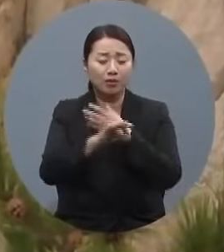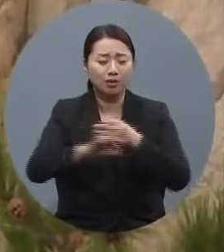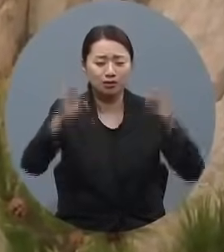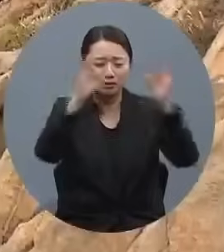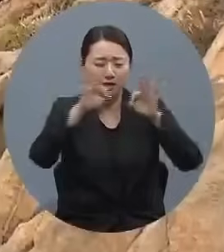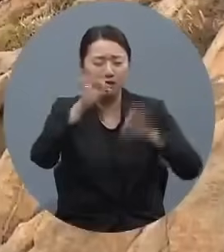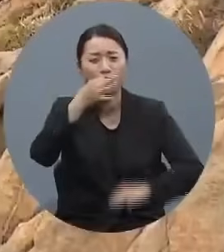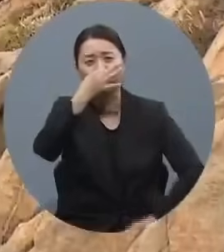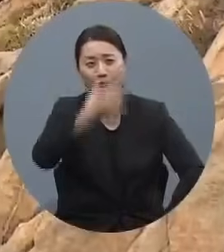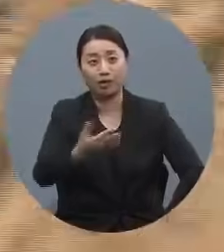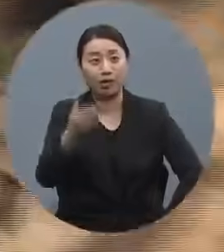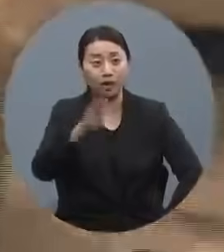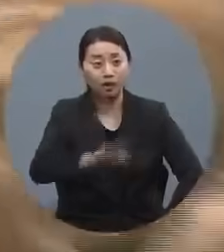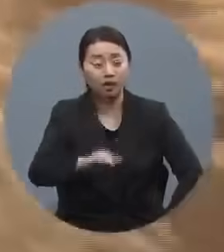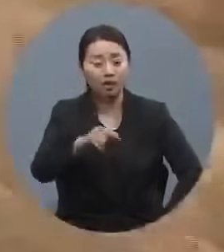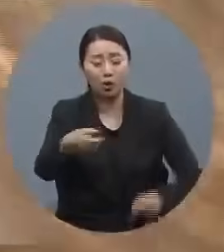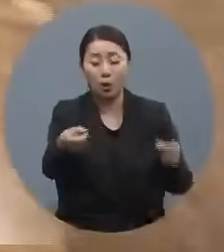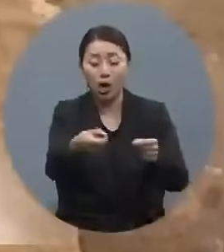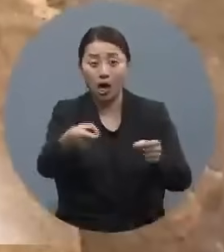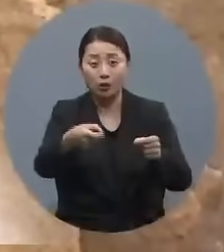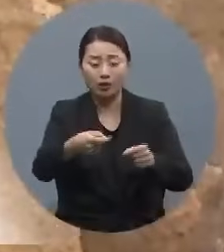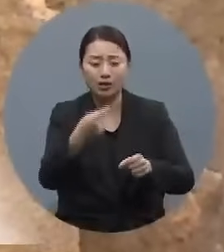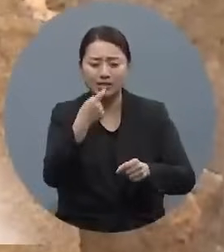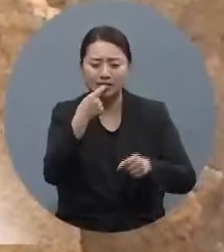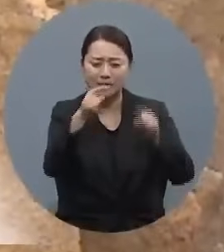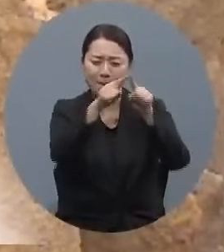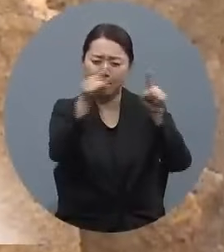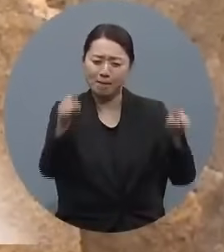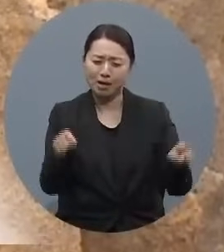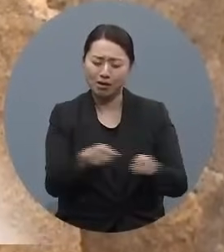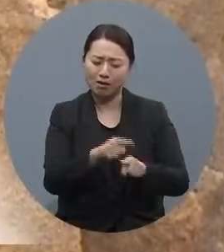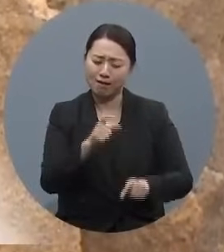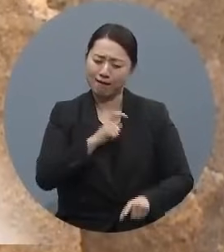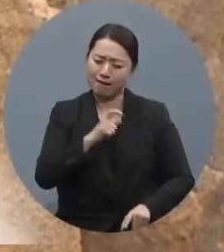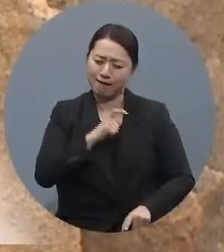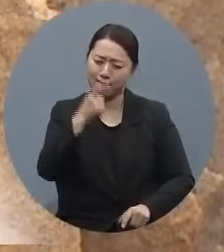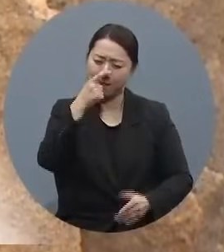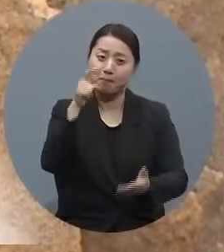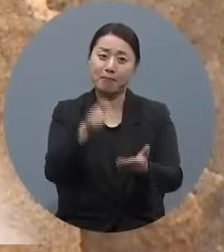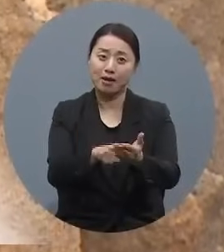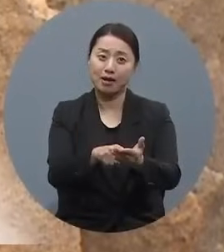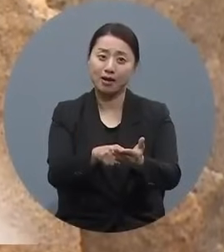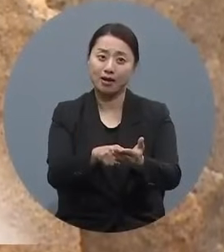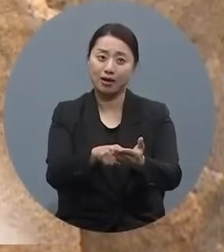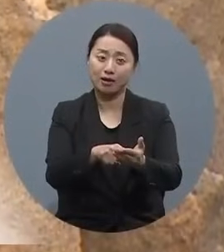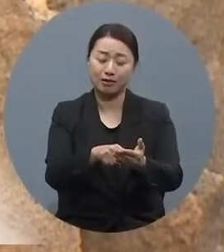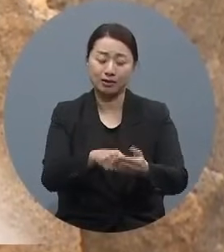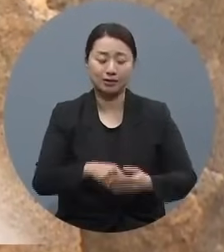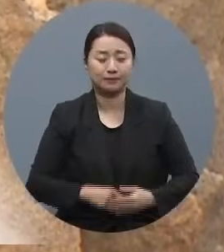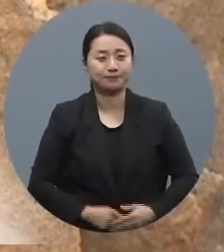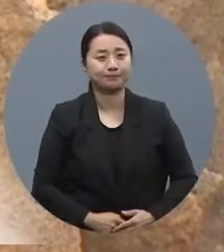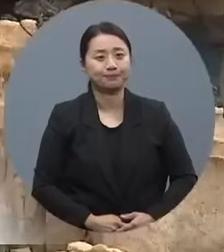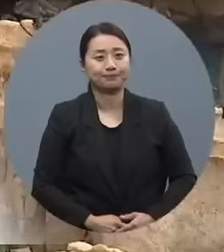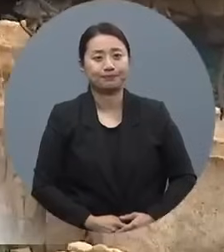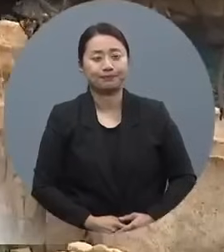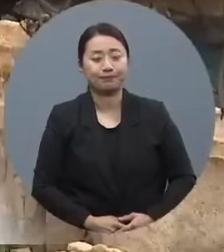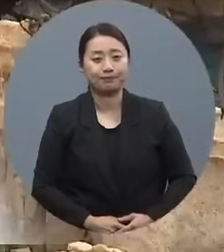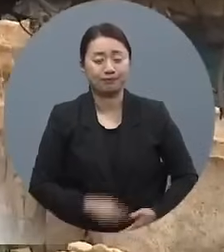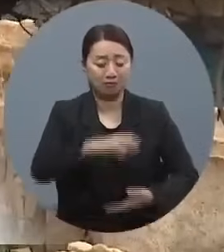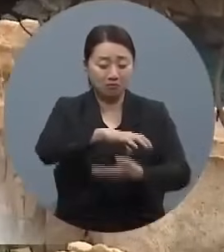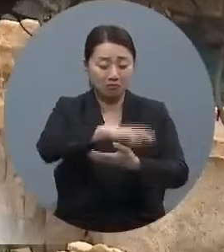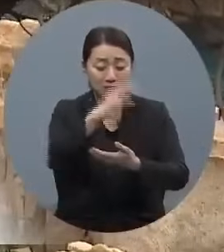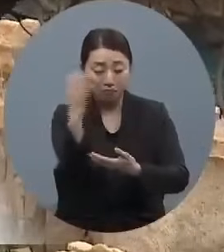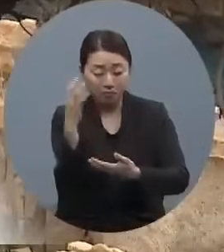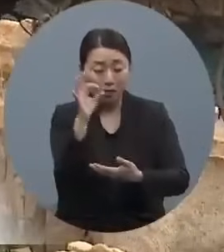예상됐지만 경찰은 낙서가 된 바위 45m 쯤 떨어진 곳에서 발견한 스티로폼 박스에서 단서를 찾았습니다